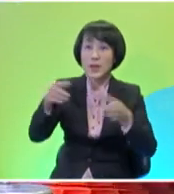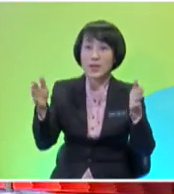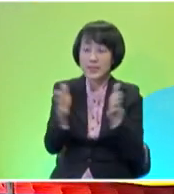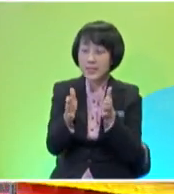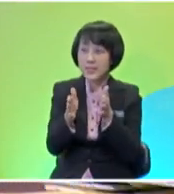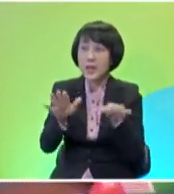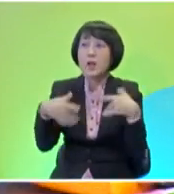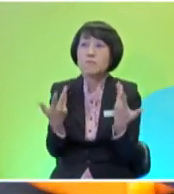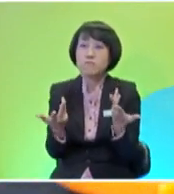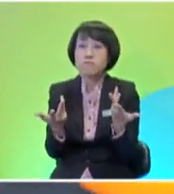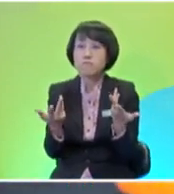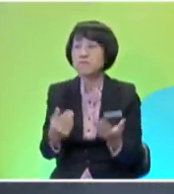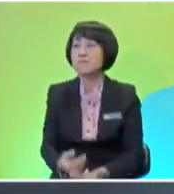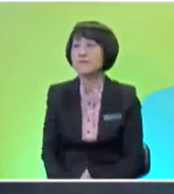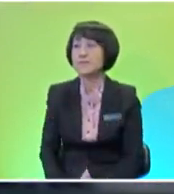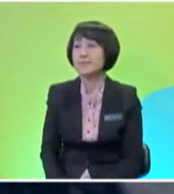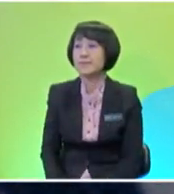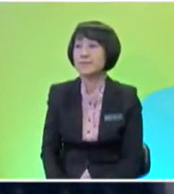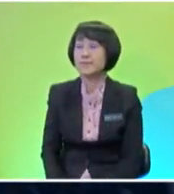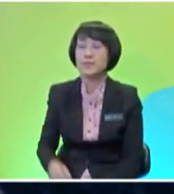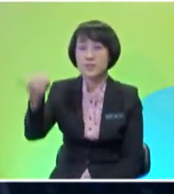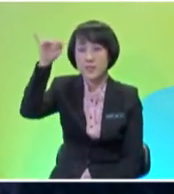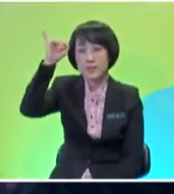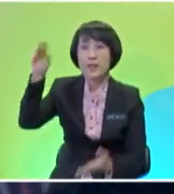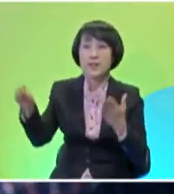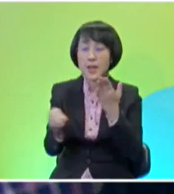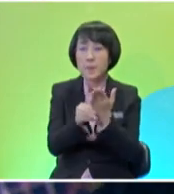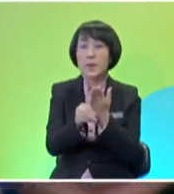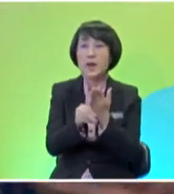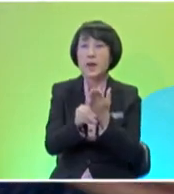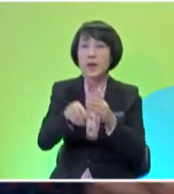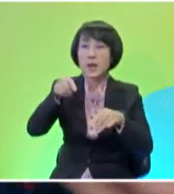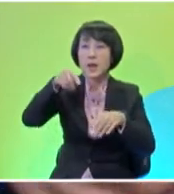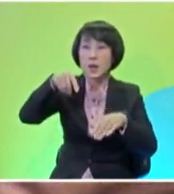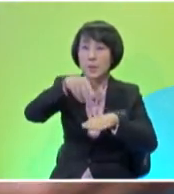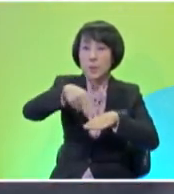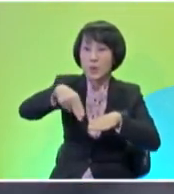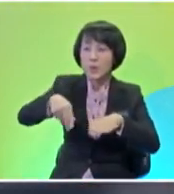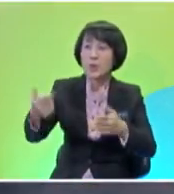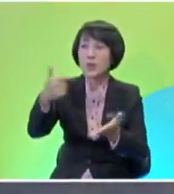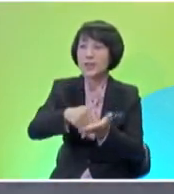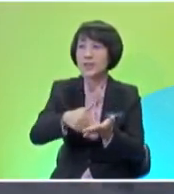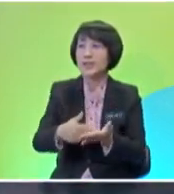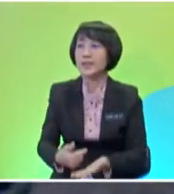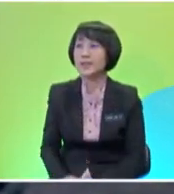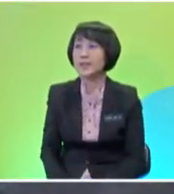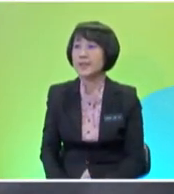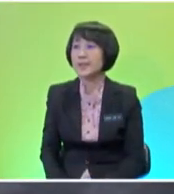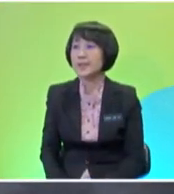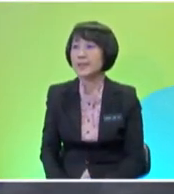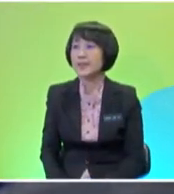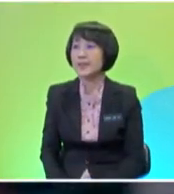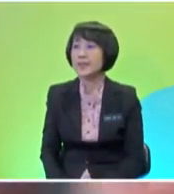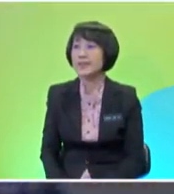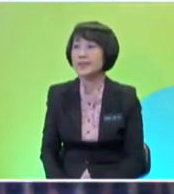selesaikan masalah, kita belajar. Okey, jadi Ifan kena tambah. Tambah potong sikit. Okey, dah masuk? Dah masuk, maknanya cantiklah. Ya, Ifan